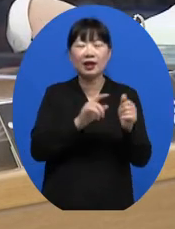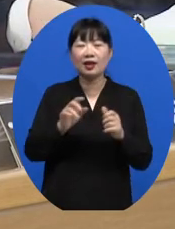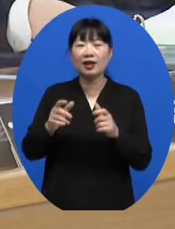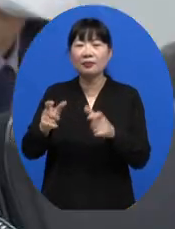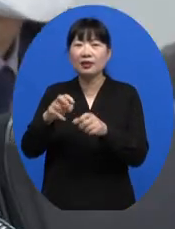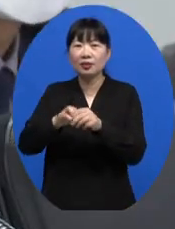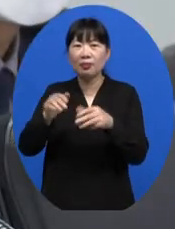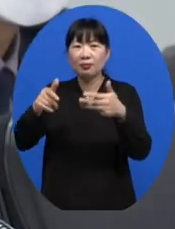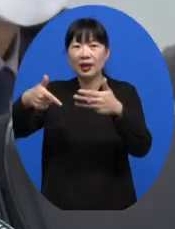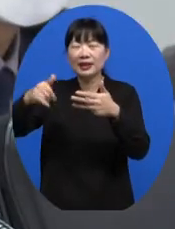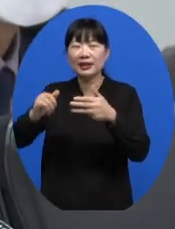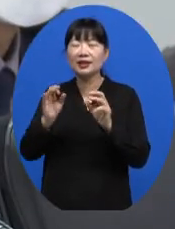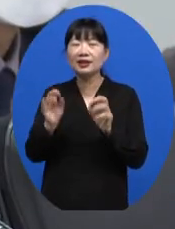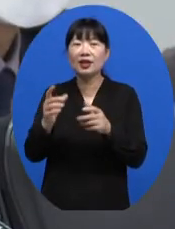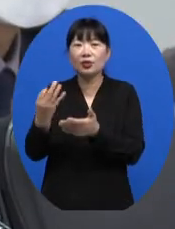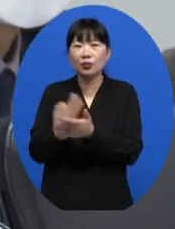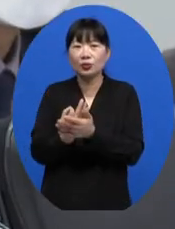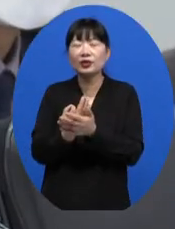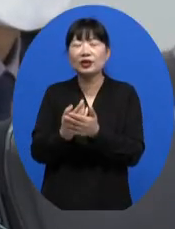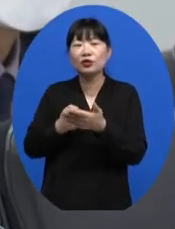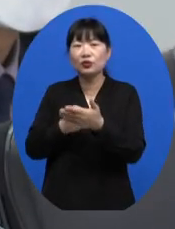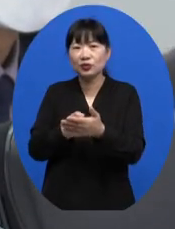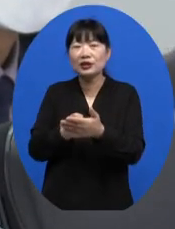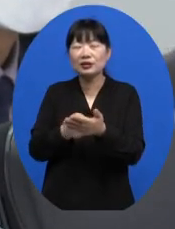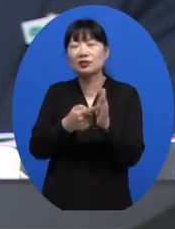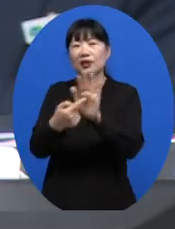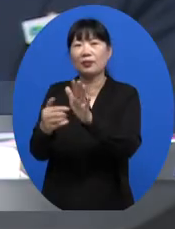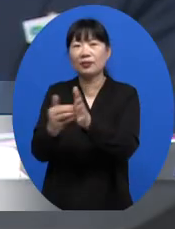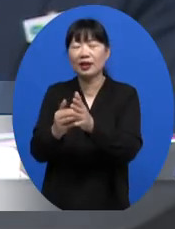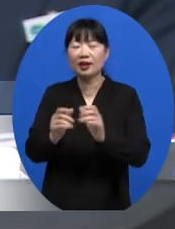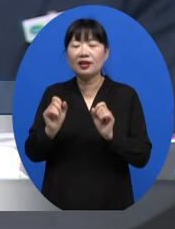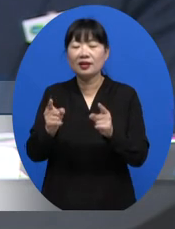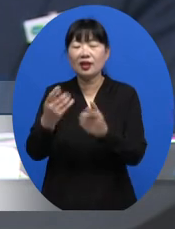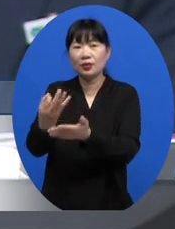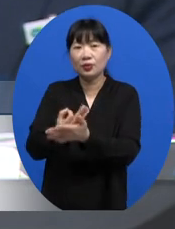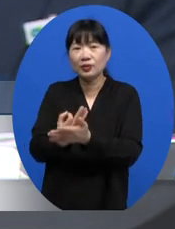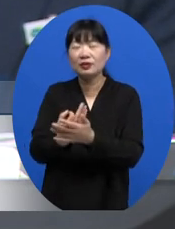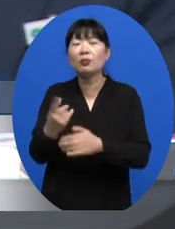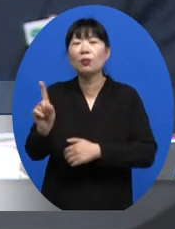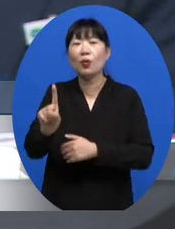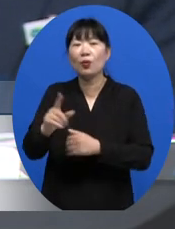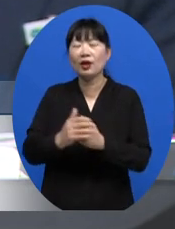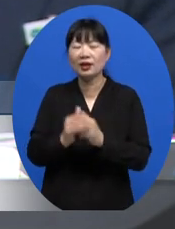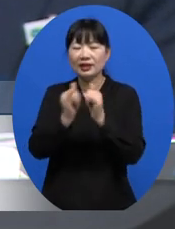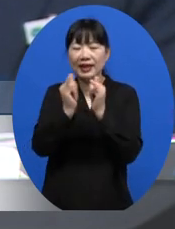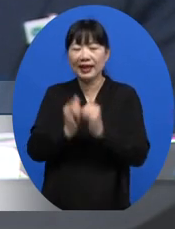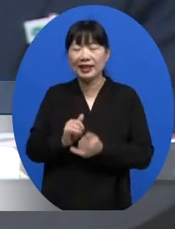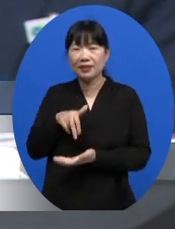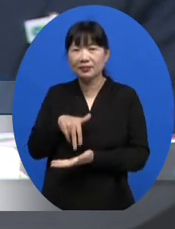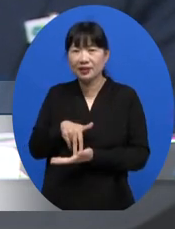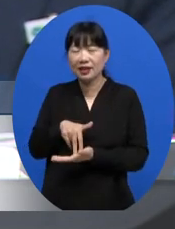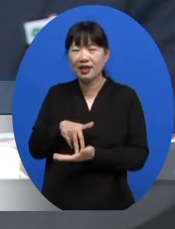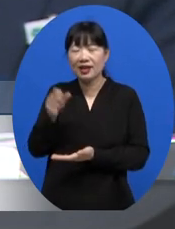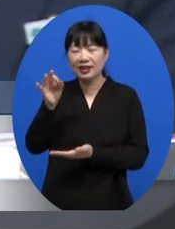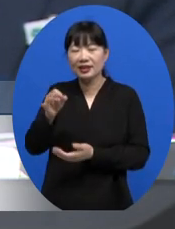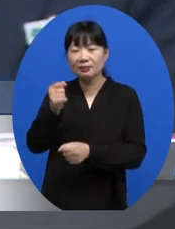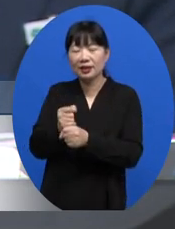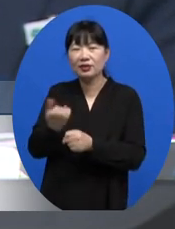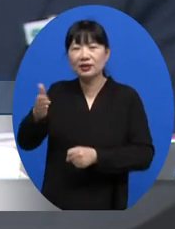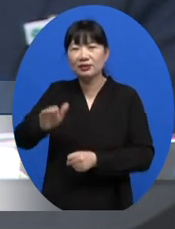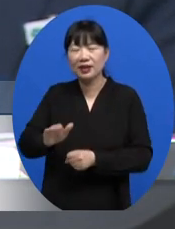민선 팔기 기회 소득 추진 의지도 피력했습니다 기회소득은 사회적으로 가치를